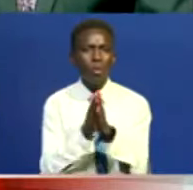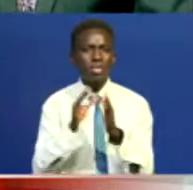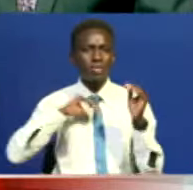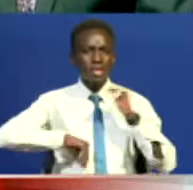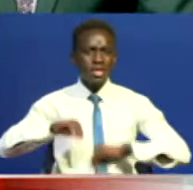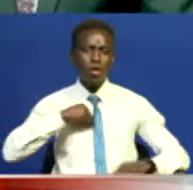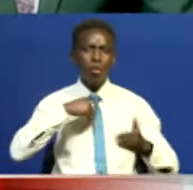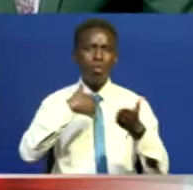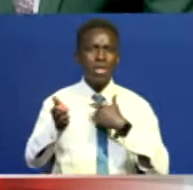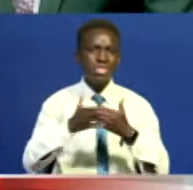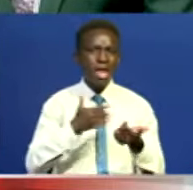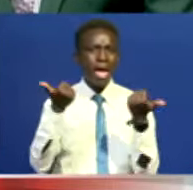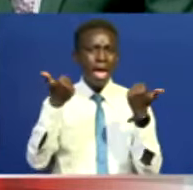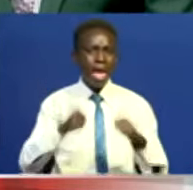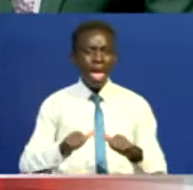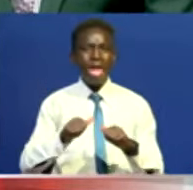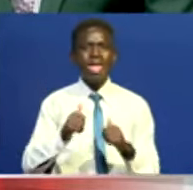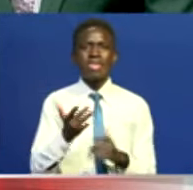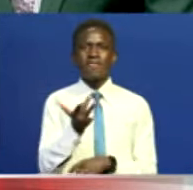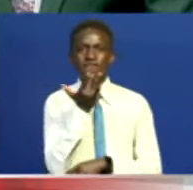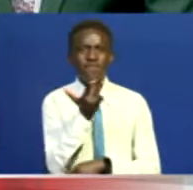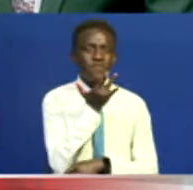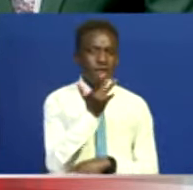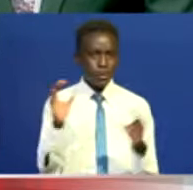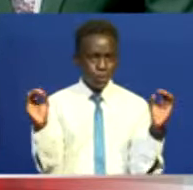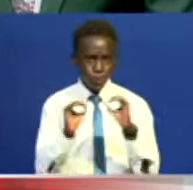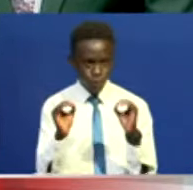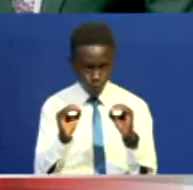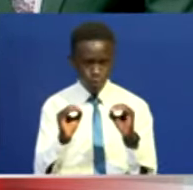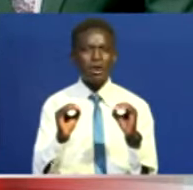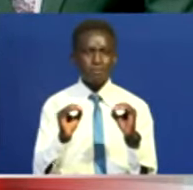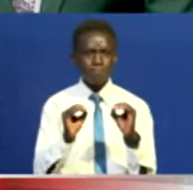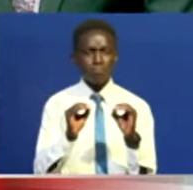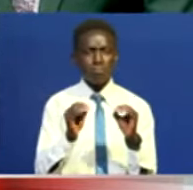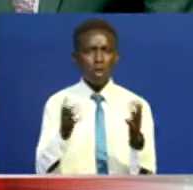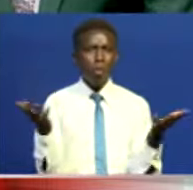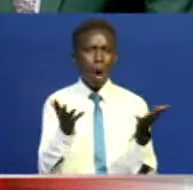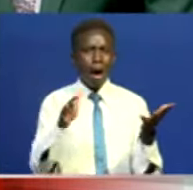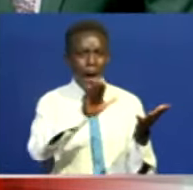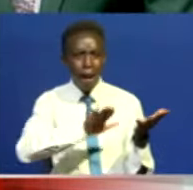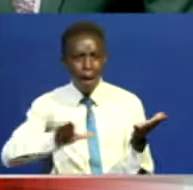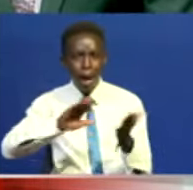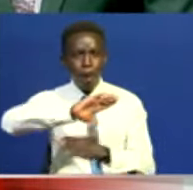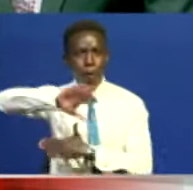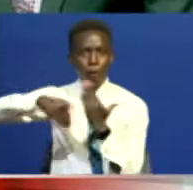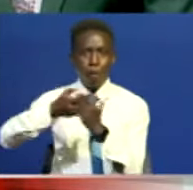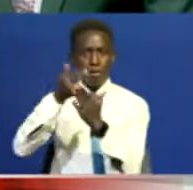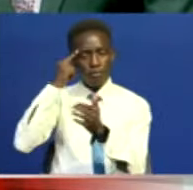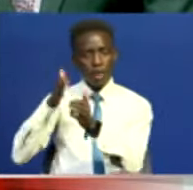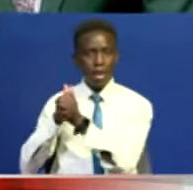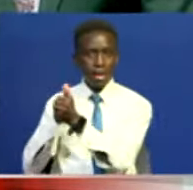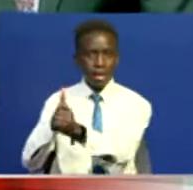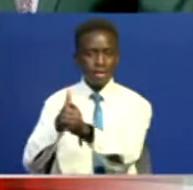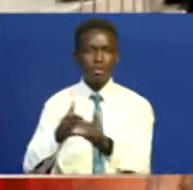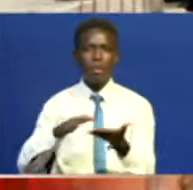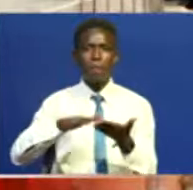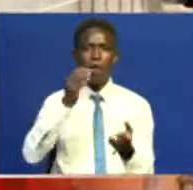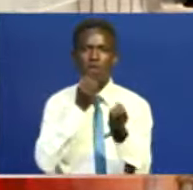ubaguzi katika ngazi zote ama asasi zote kuu za uongozi. Abdiaziz Hashim na taarifa kamili.